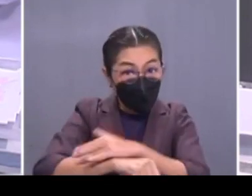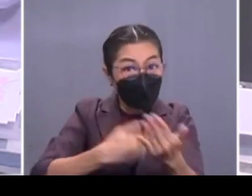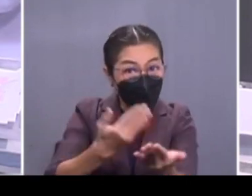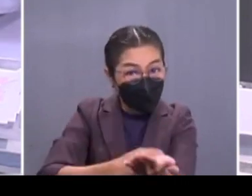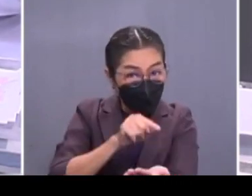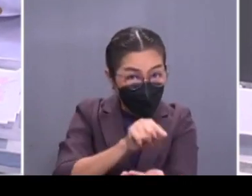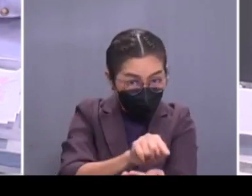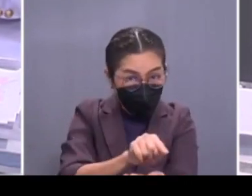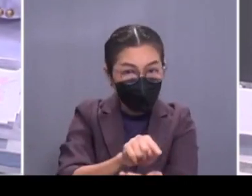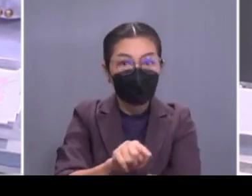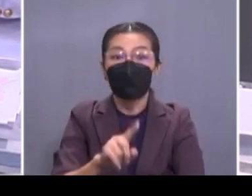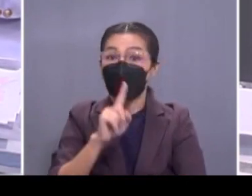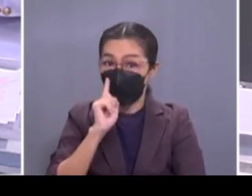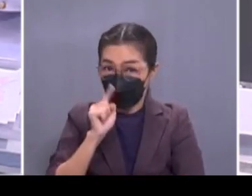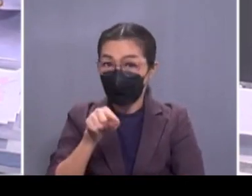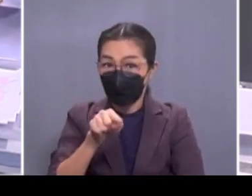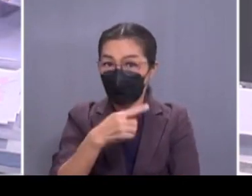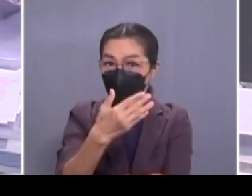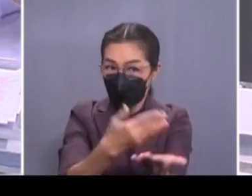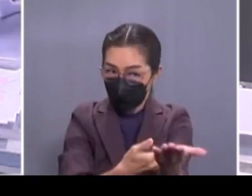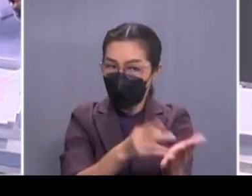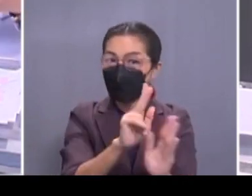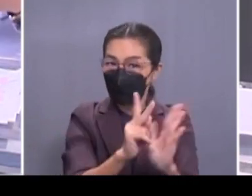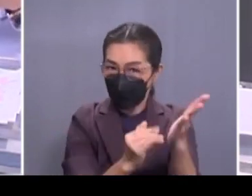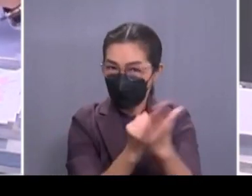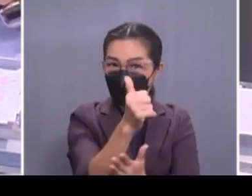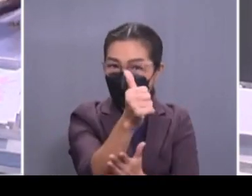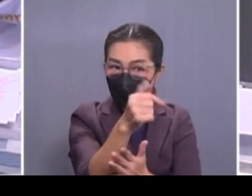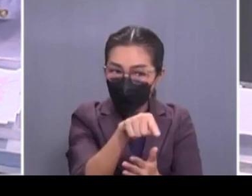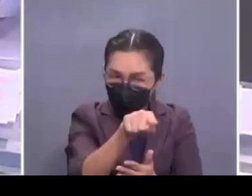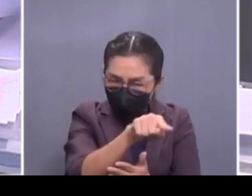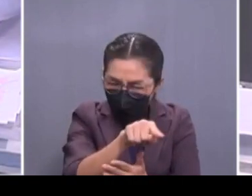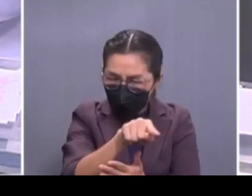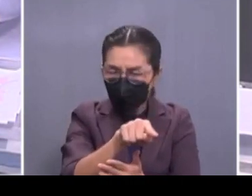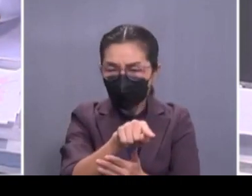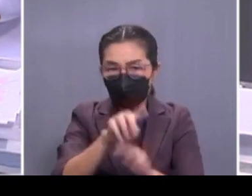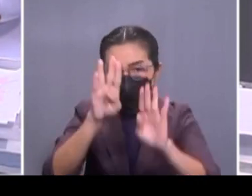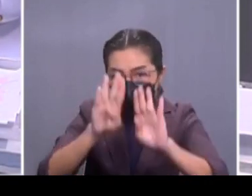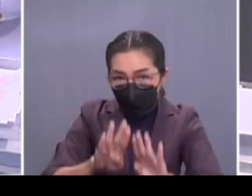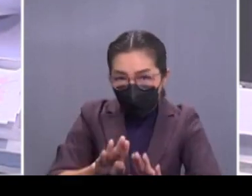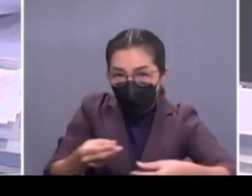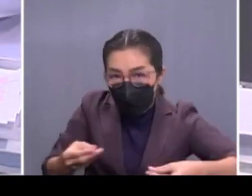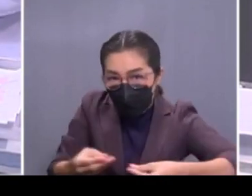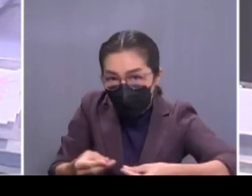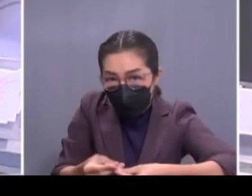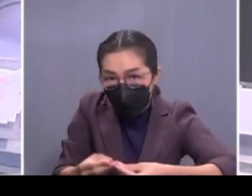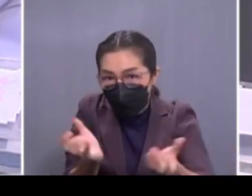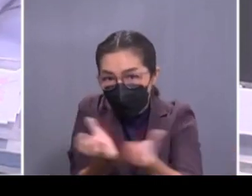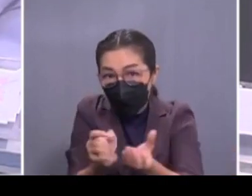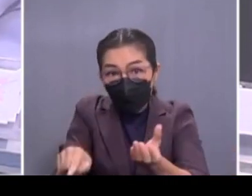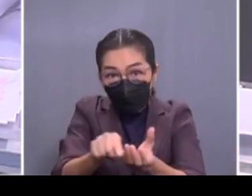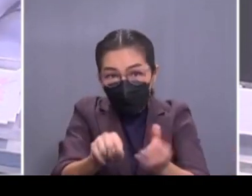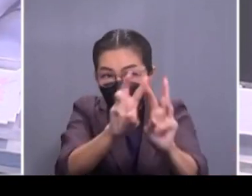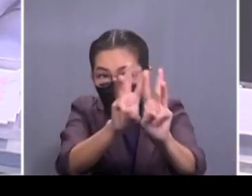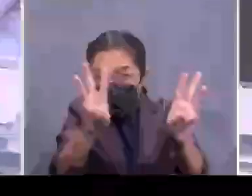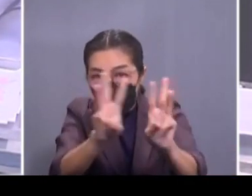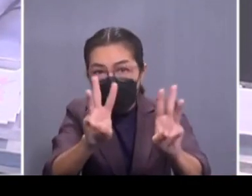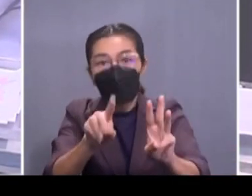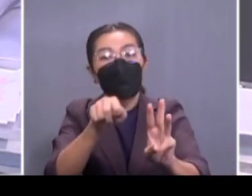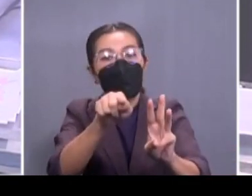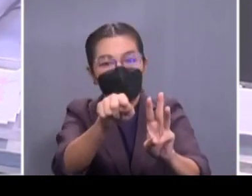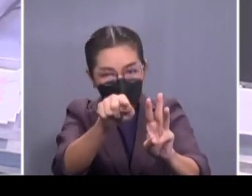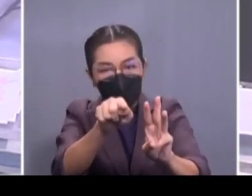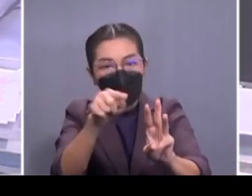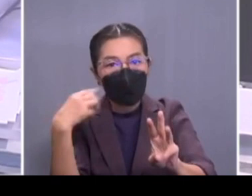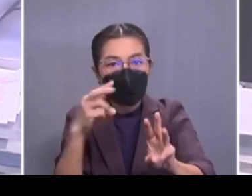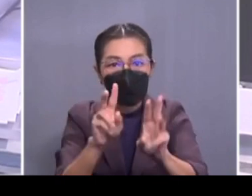ก็ต้องเล่นหวยที่ถูกกฎหมายแต่ถ้าเกิดว่าเรายึดโยงกับเรื่องของรูปแบบการพนันเดี๋ยวนี้การพนันออนไลน์มีหลายรูปแบบทำอยู่